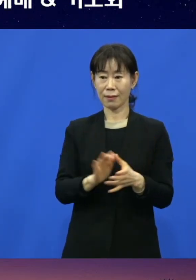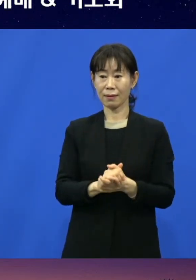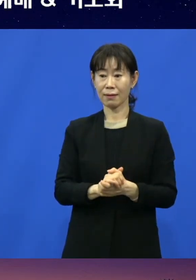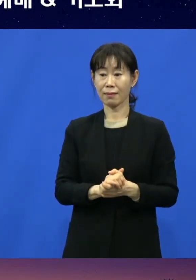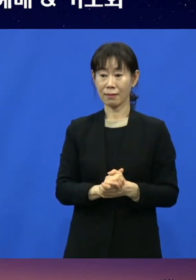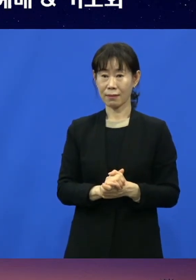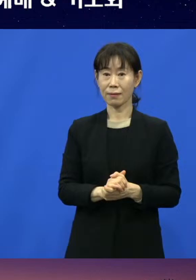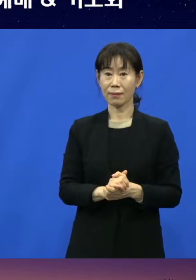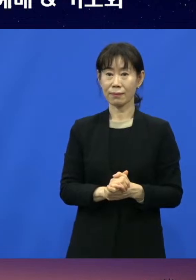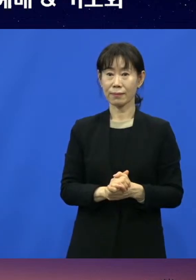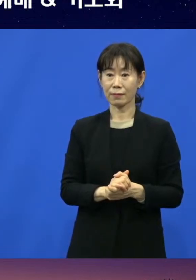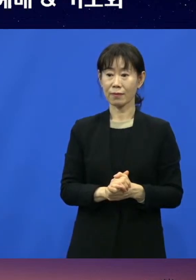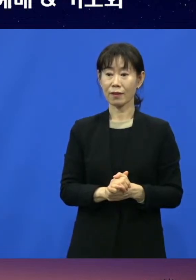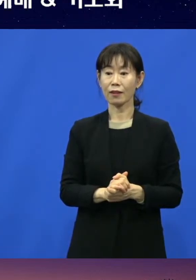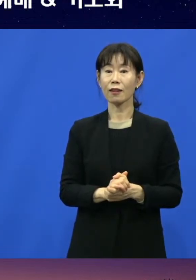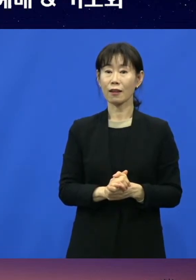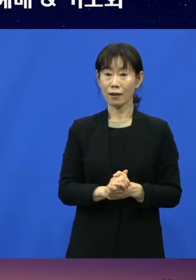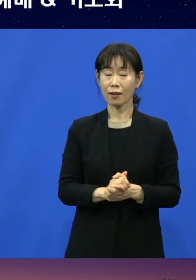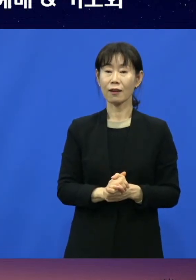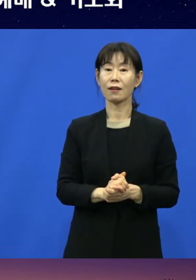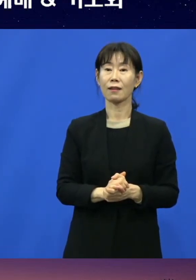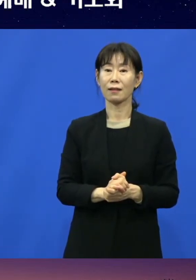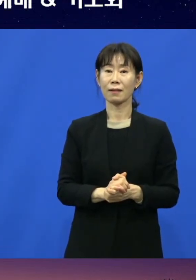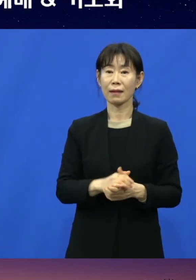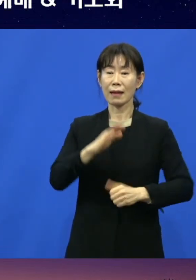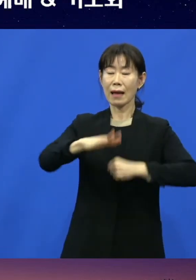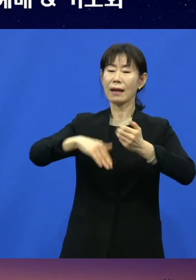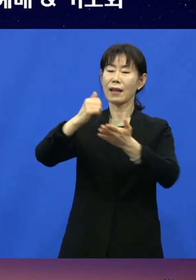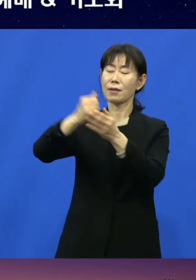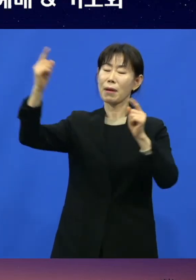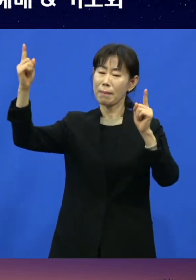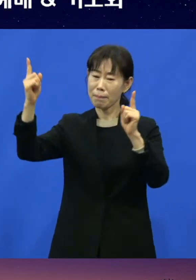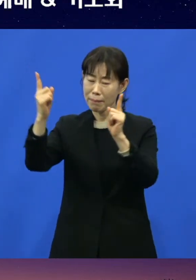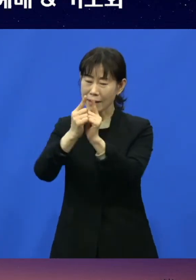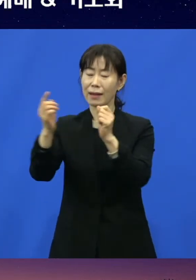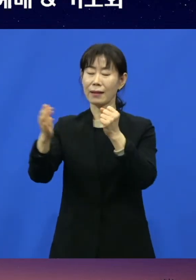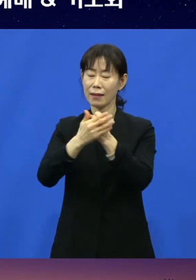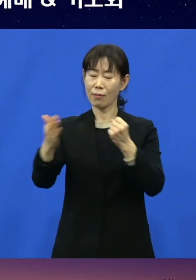그렇게 살아갈 수밖에 없는 하나님을 만난 것이고,